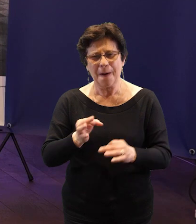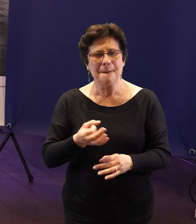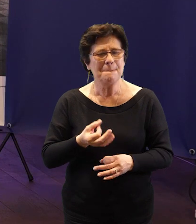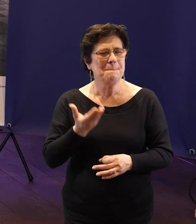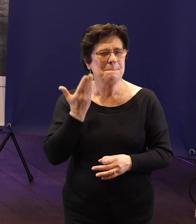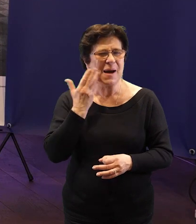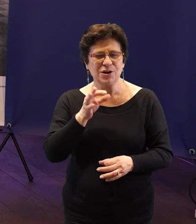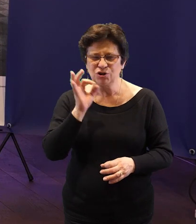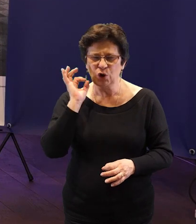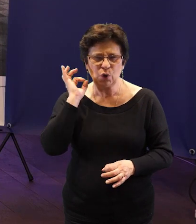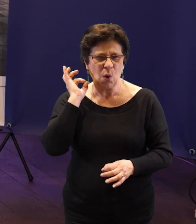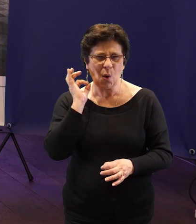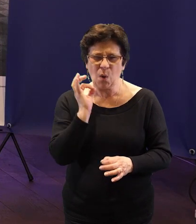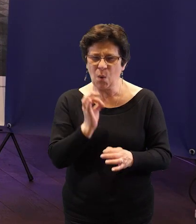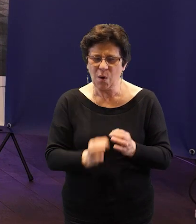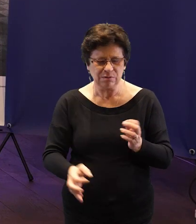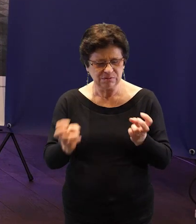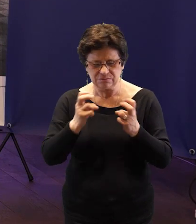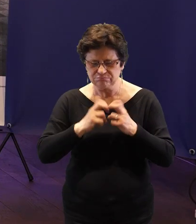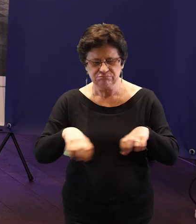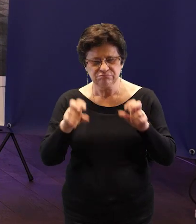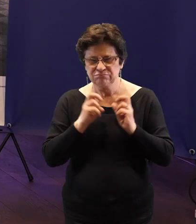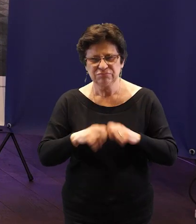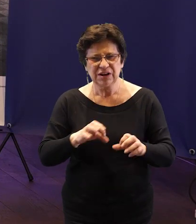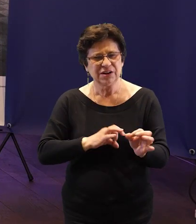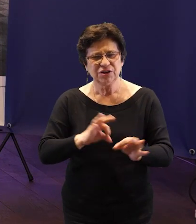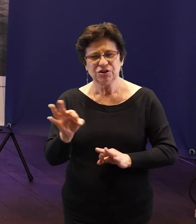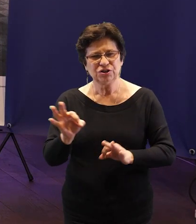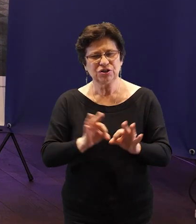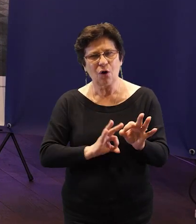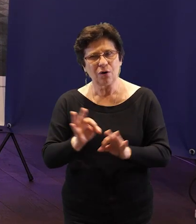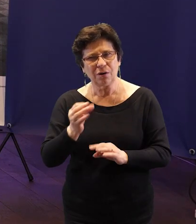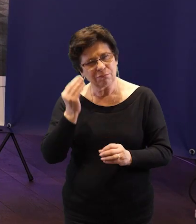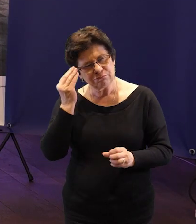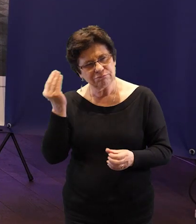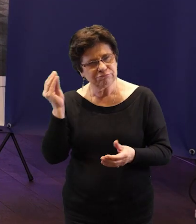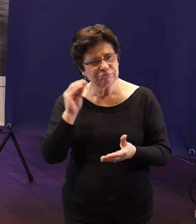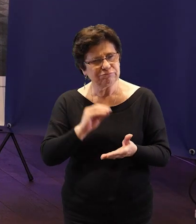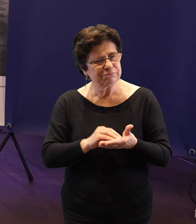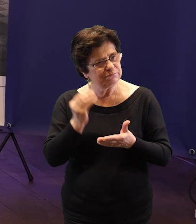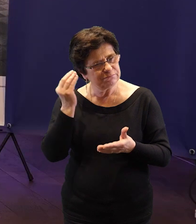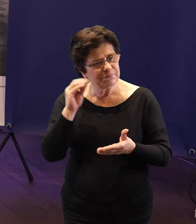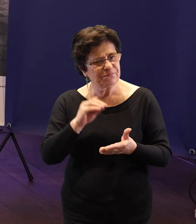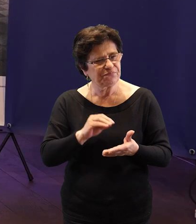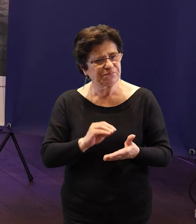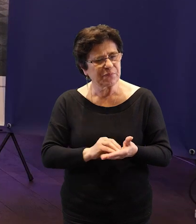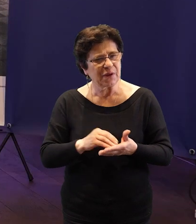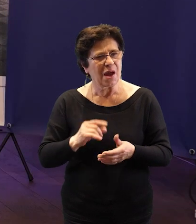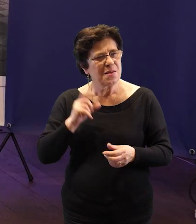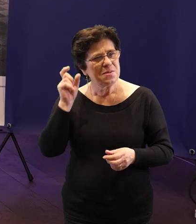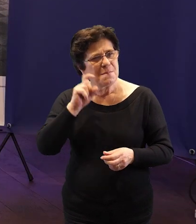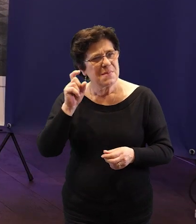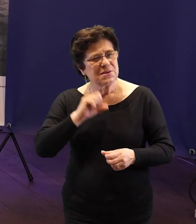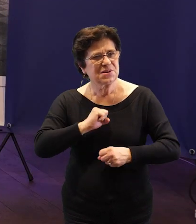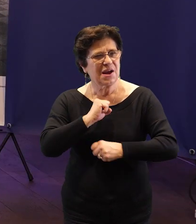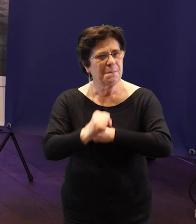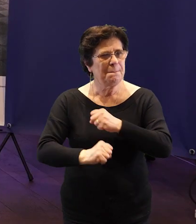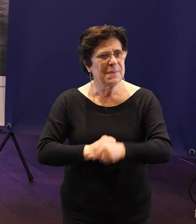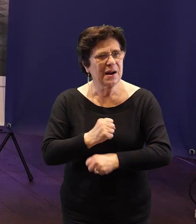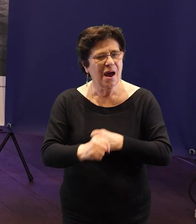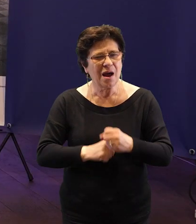szczegółowo przeze mnie zweryfikowana historia na temat domniemanych niemieckich prac właśnie nad Wunderwaffe w Górach